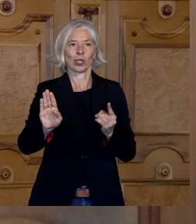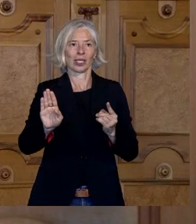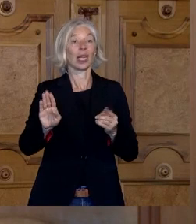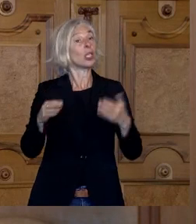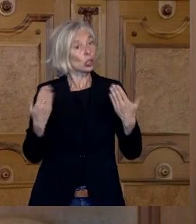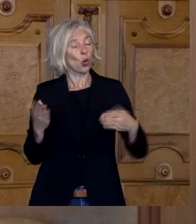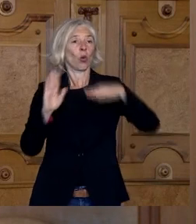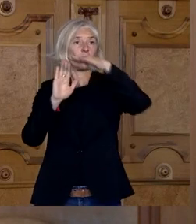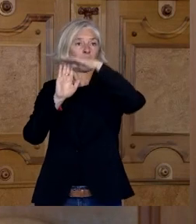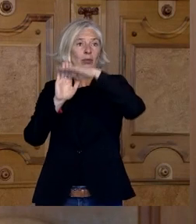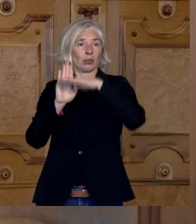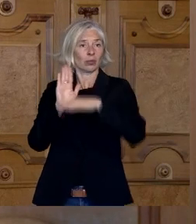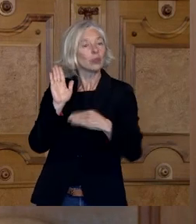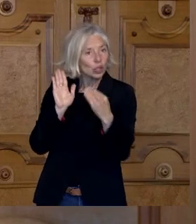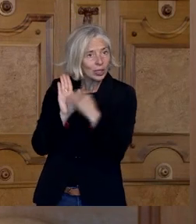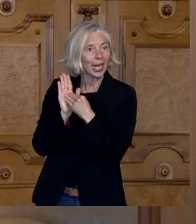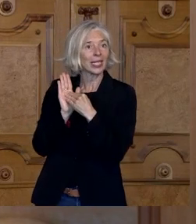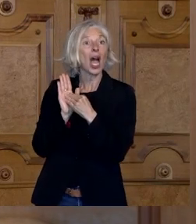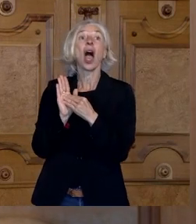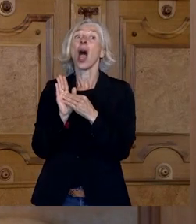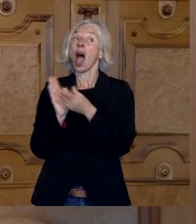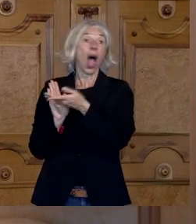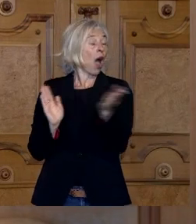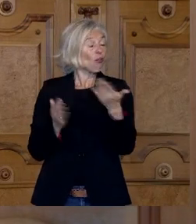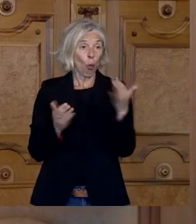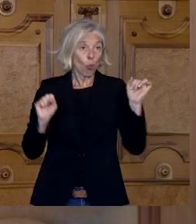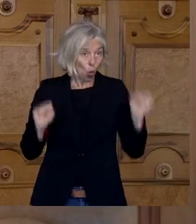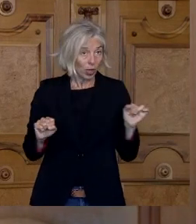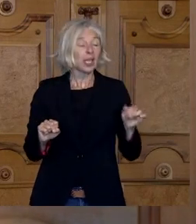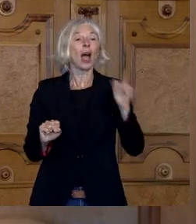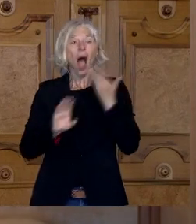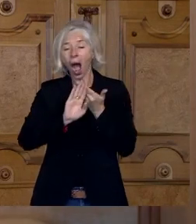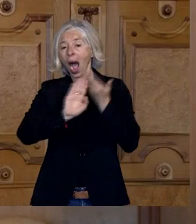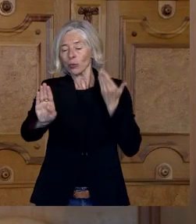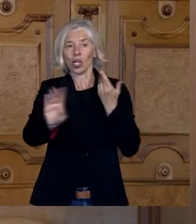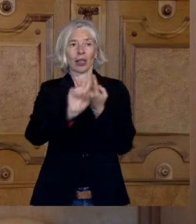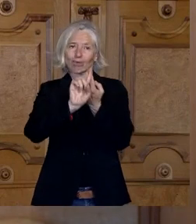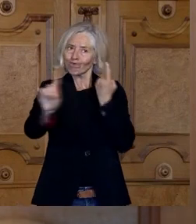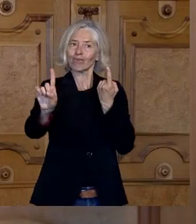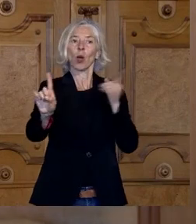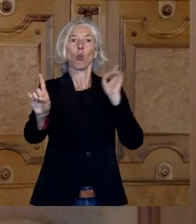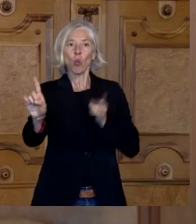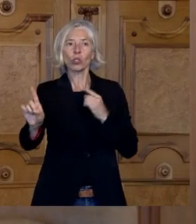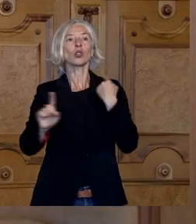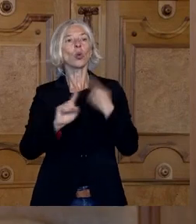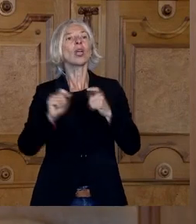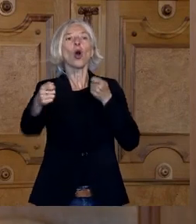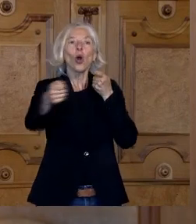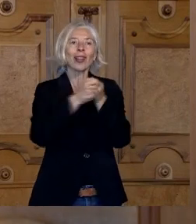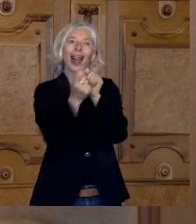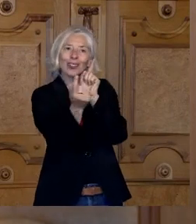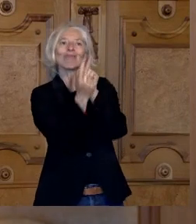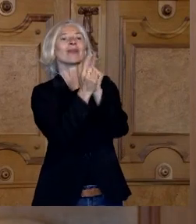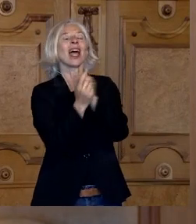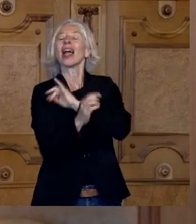Verordnungen, nämlich dass, wo immer möglich, der Abstand einzuhalten ist und Kontakt zu reduzieren ist. Und auch diese Maßgabe gilt für den Bereich der Öffnung